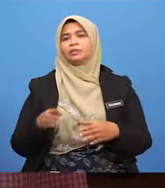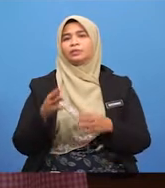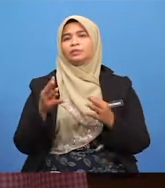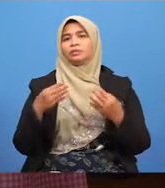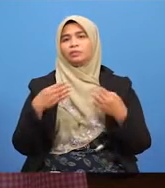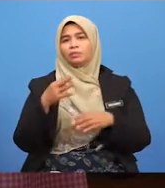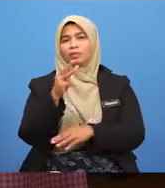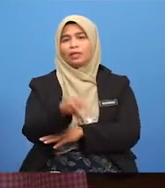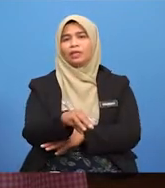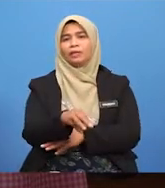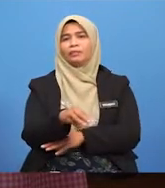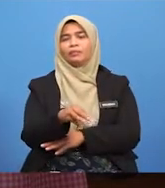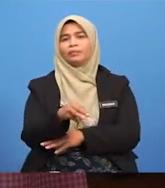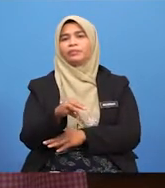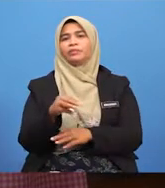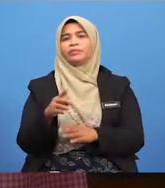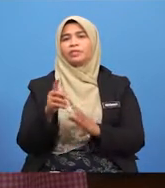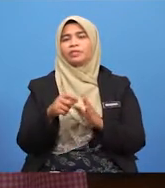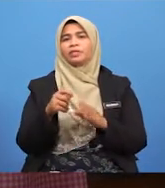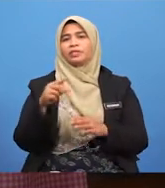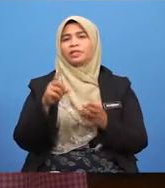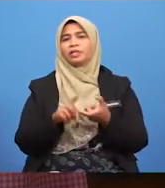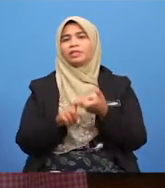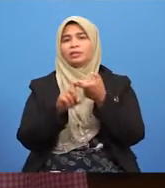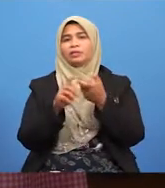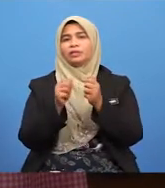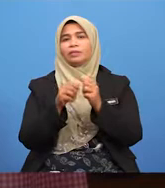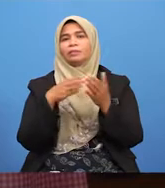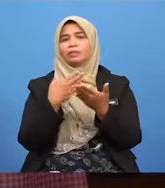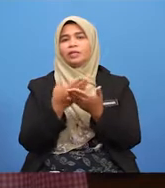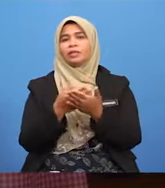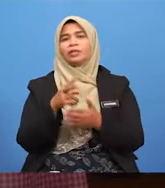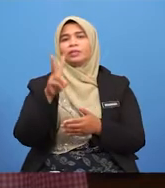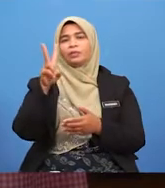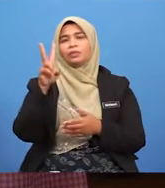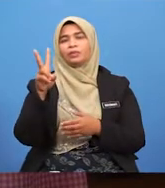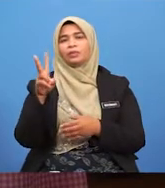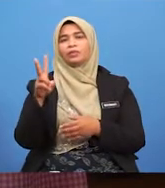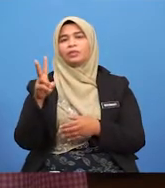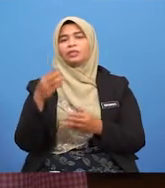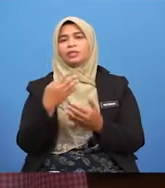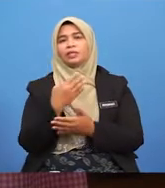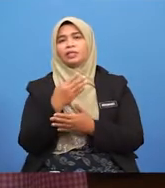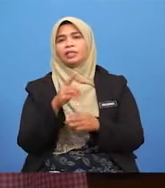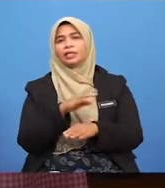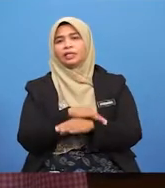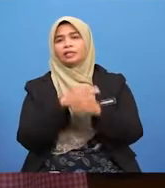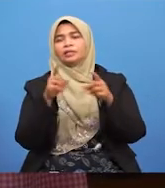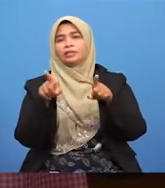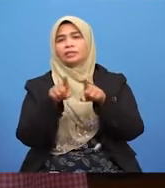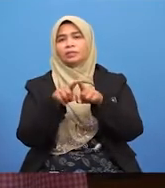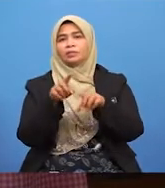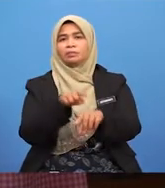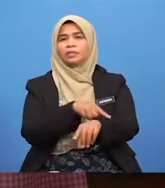hijamah tergantung dengan ilmu ke-22 lengan sama panjang